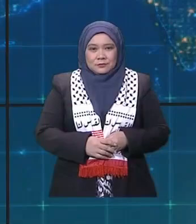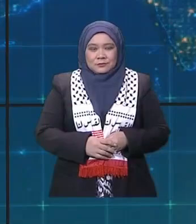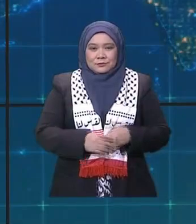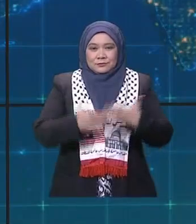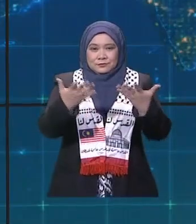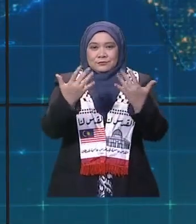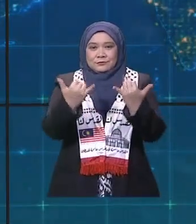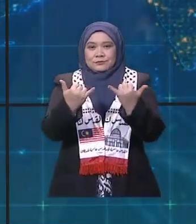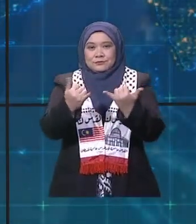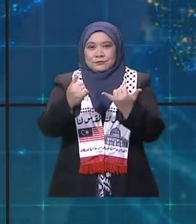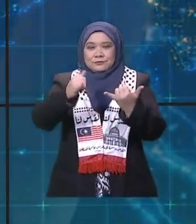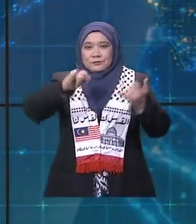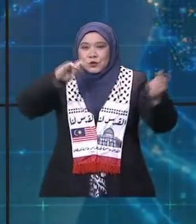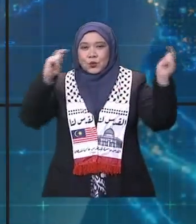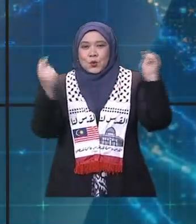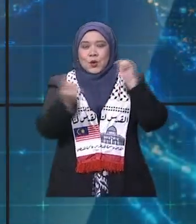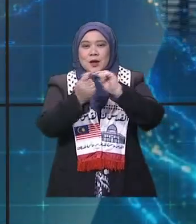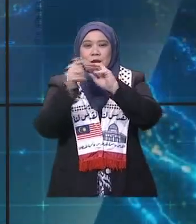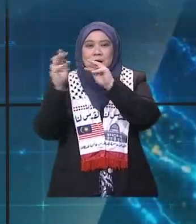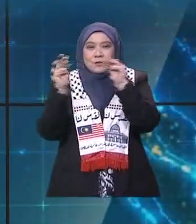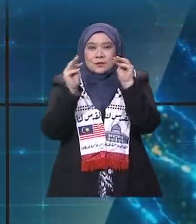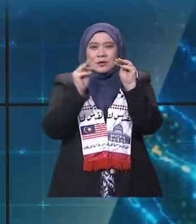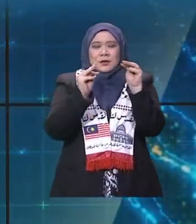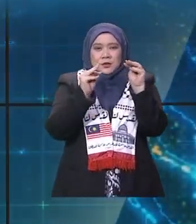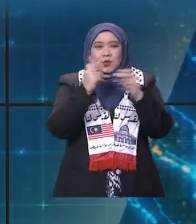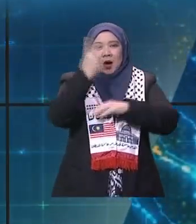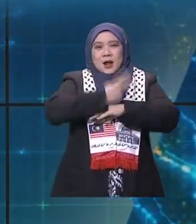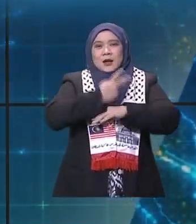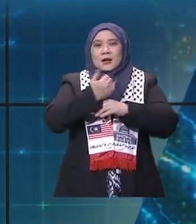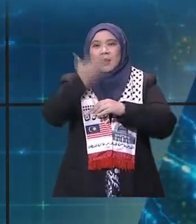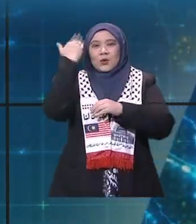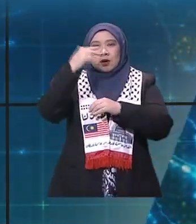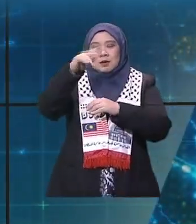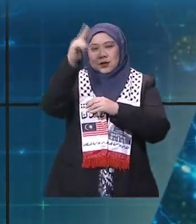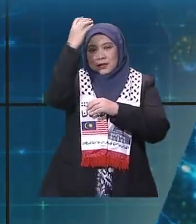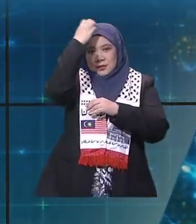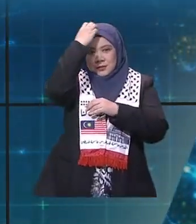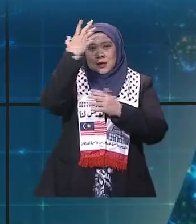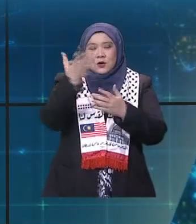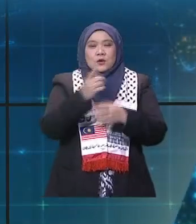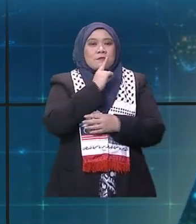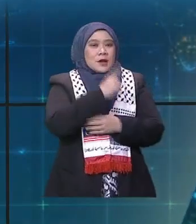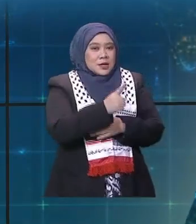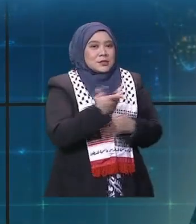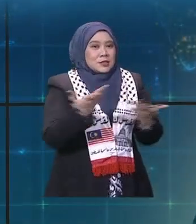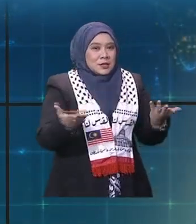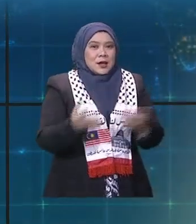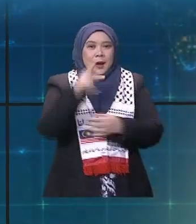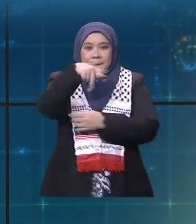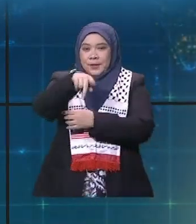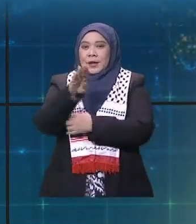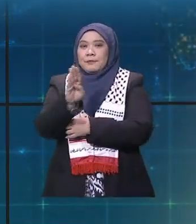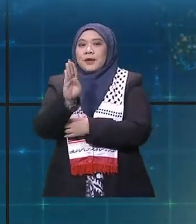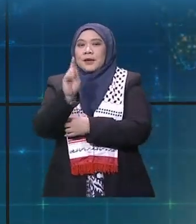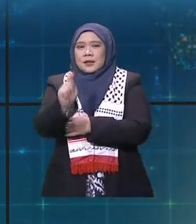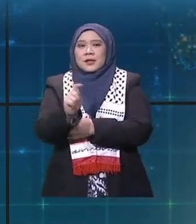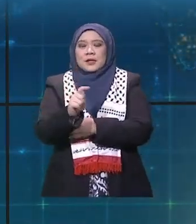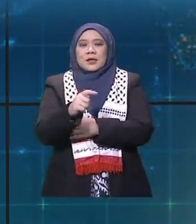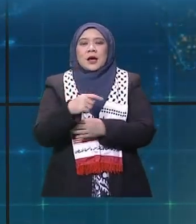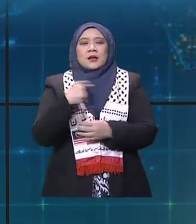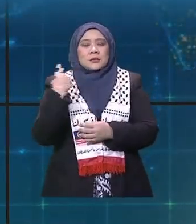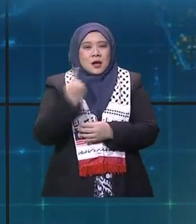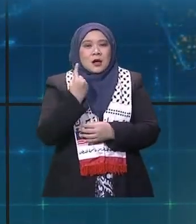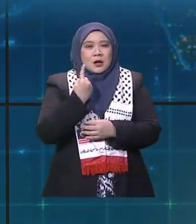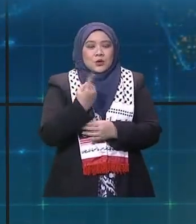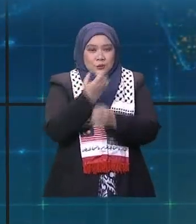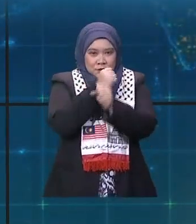Mendepani peralihan monsun sejak dua hari lalu, Kerajaan Negeri Selangor akan memastikan unit bencana dan pihak berkuasa tempatan PBT sentiasa